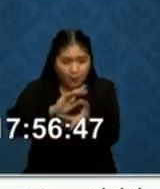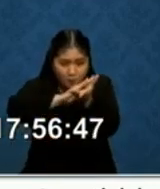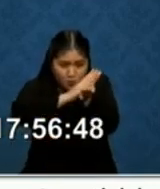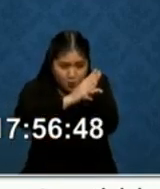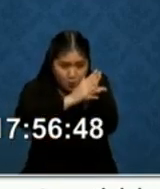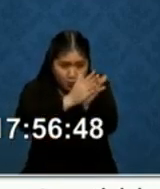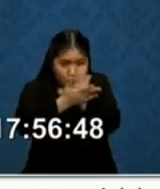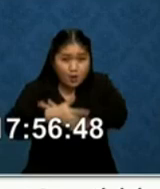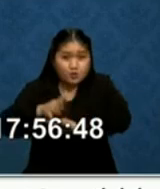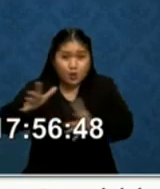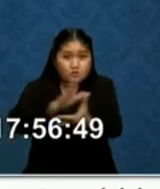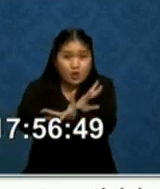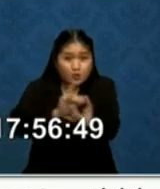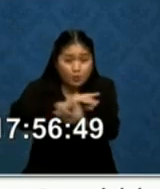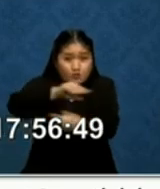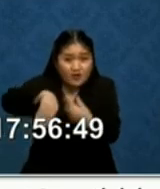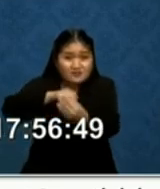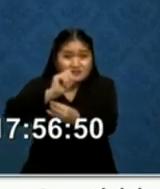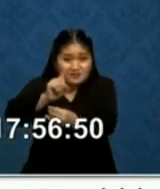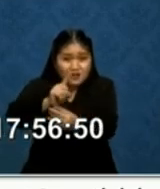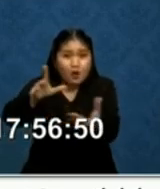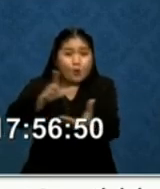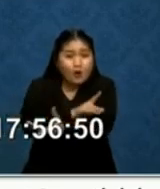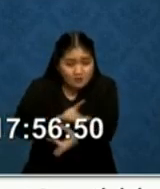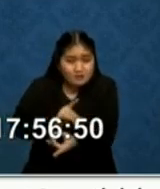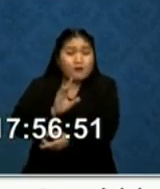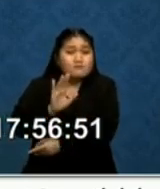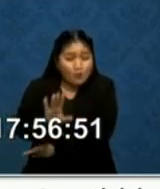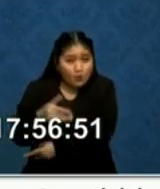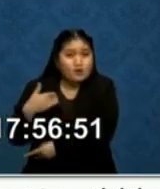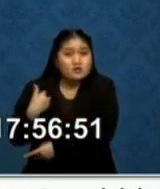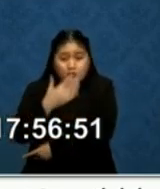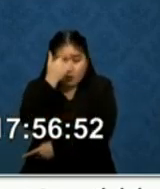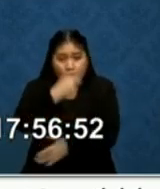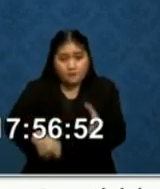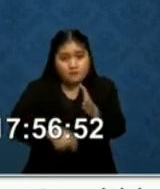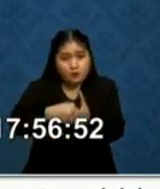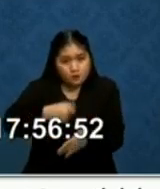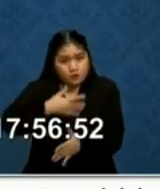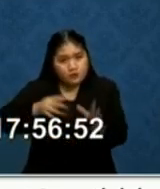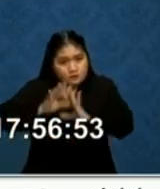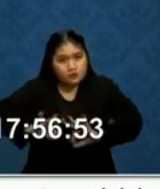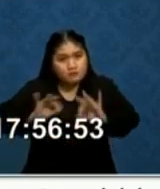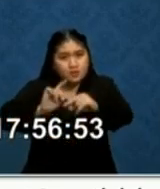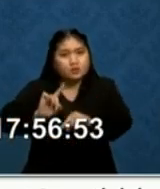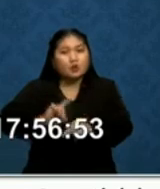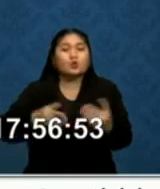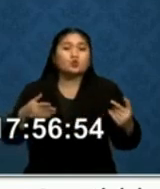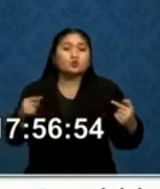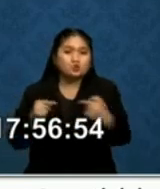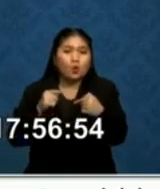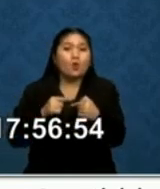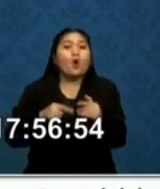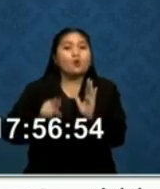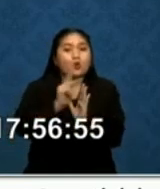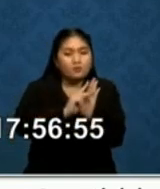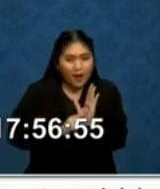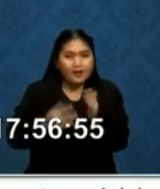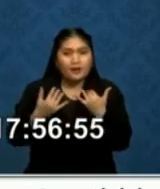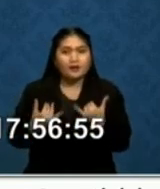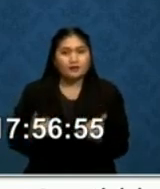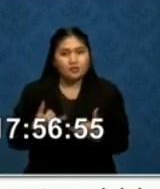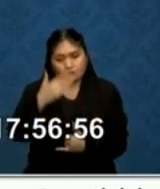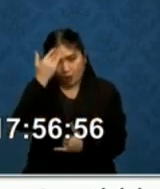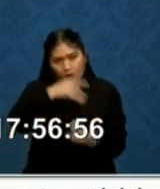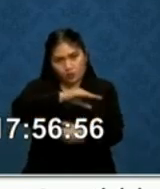ลงของสภาพสังคมเศรษฐกิจและวัฒนธรรมค่ะนี่เป็นเหตุผลที่เราจำเป็นจะต้องผ่านกฎหมายฉบับนี้เพราะสภา